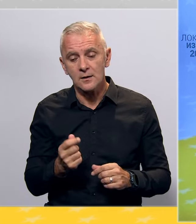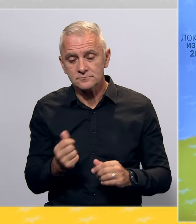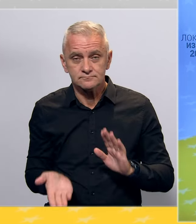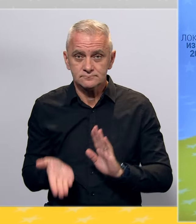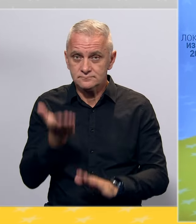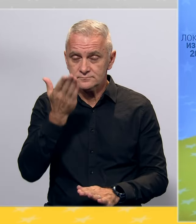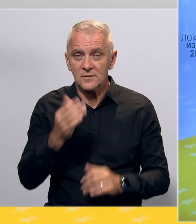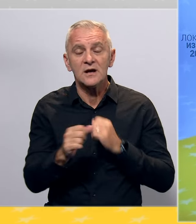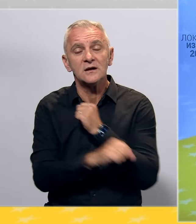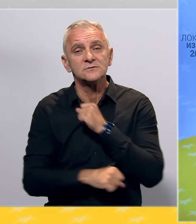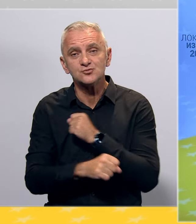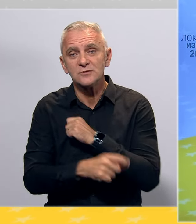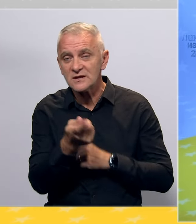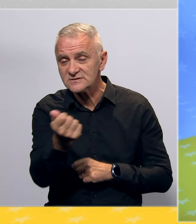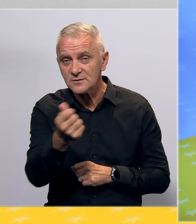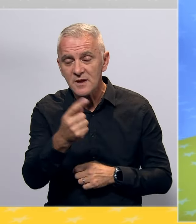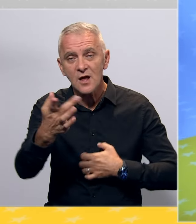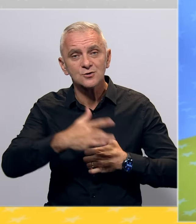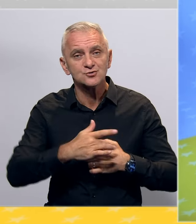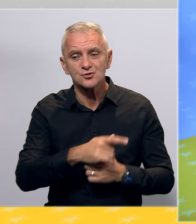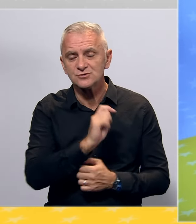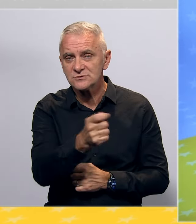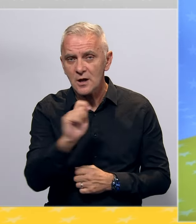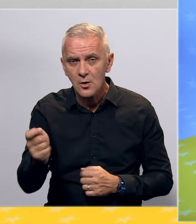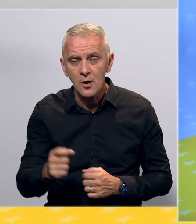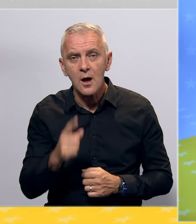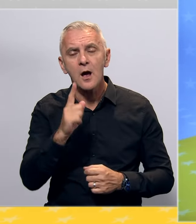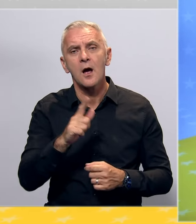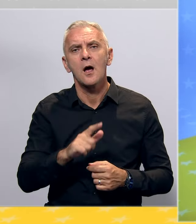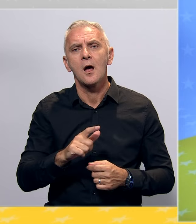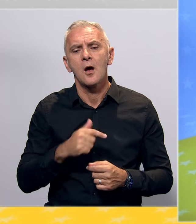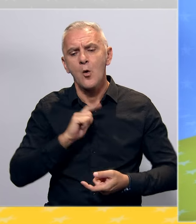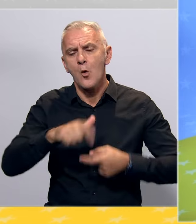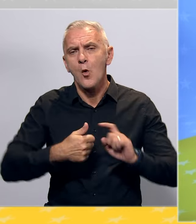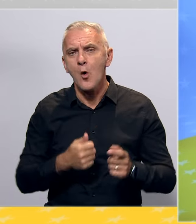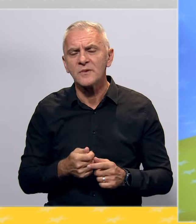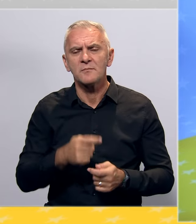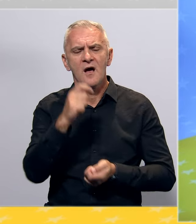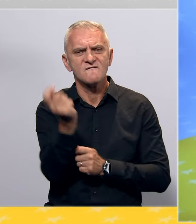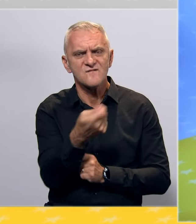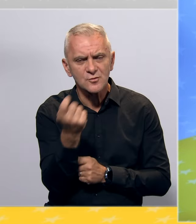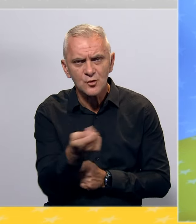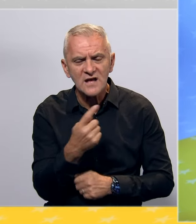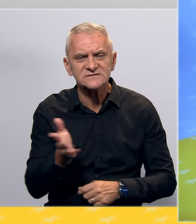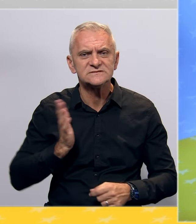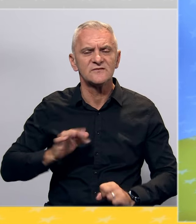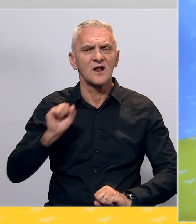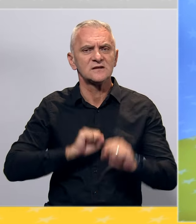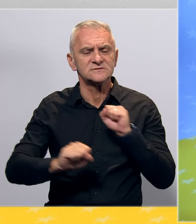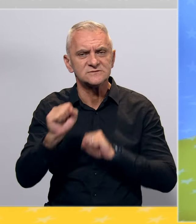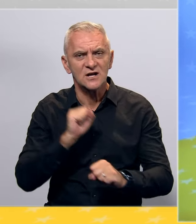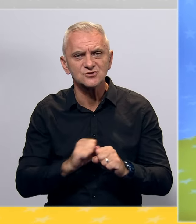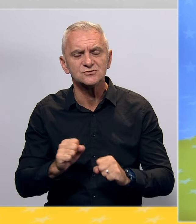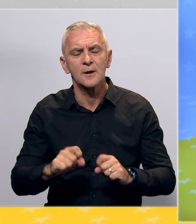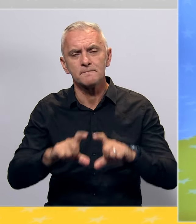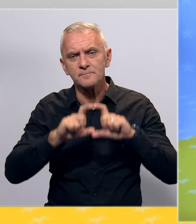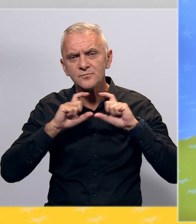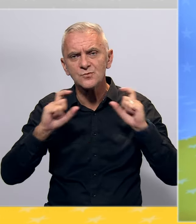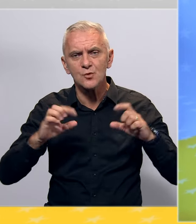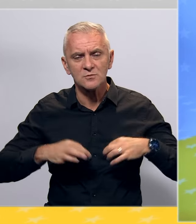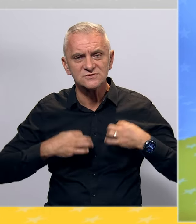stipendije, socijalna davanja te ulaganje u opremu našeg komunalnog poduzeća, vatrogasaca, civilne zaštite, doma zdravlja i